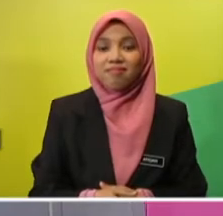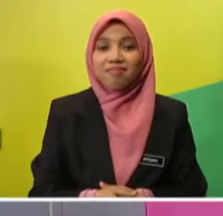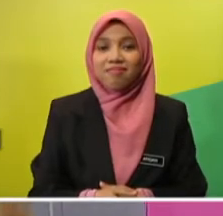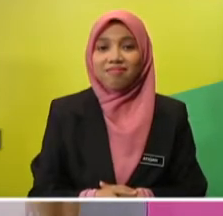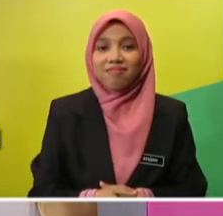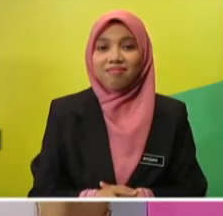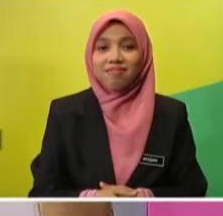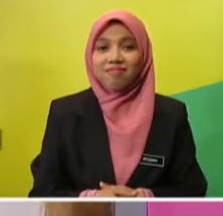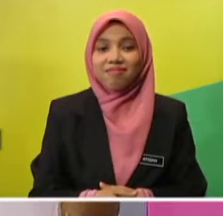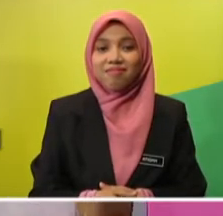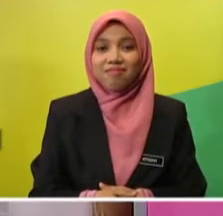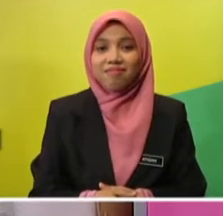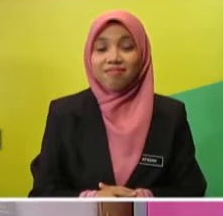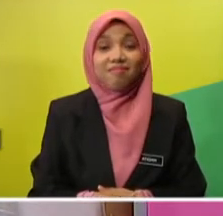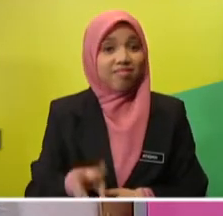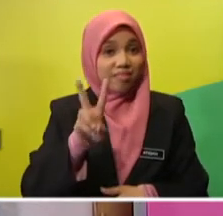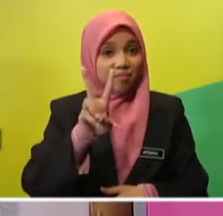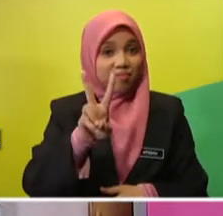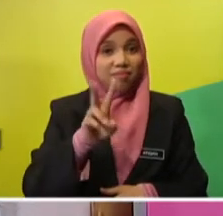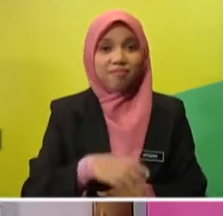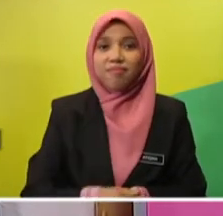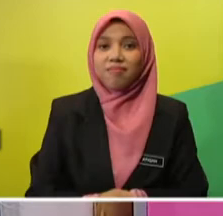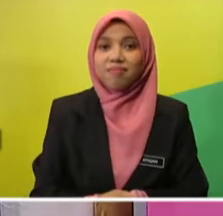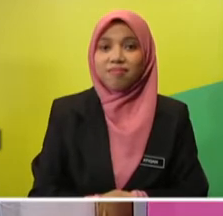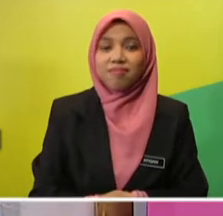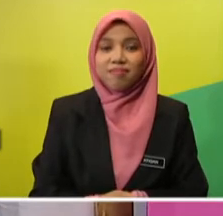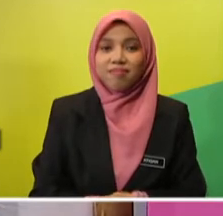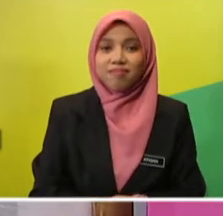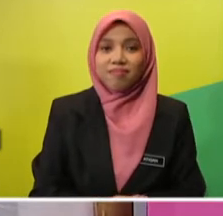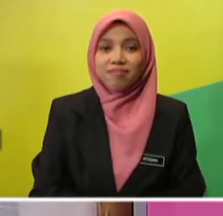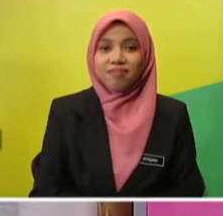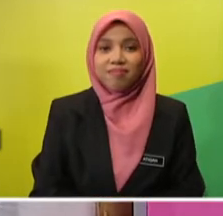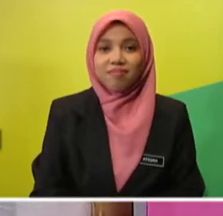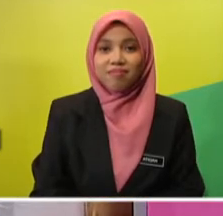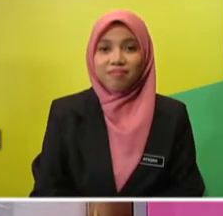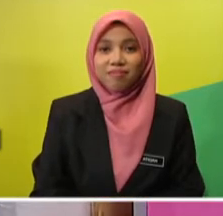tadi. Yang kedua. Yang kedua,